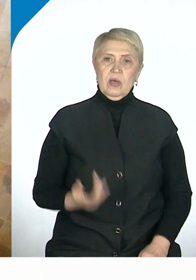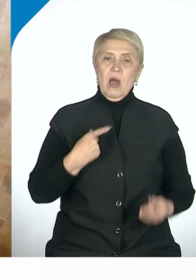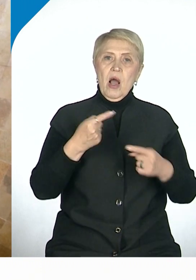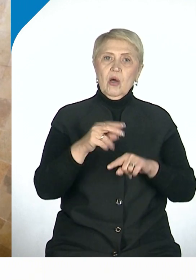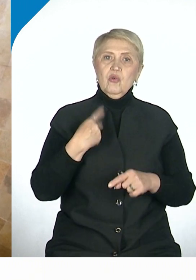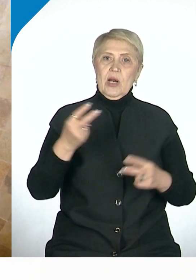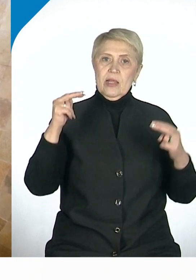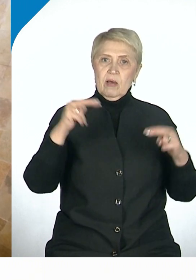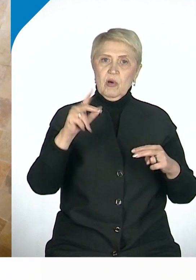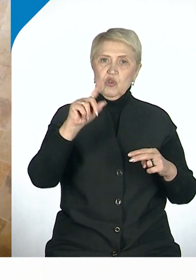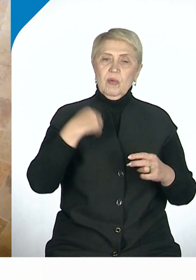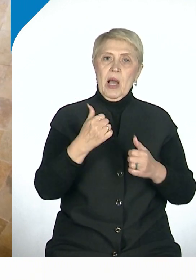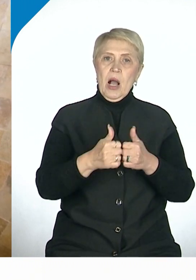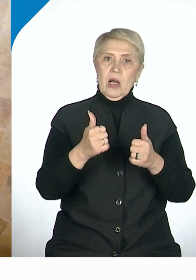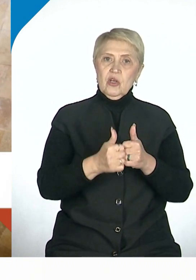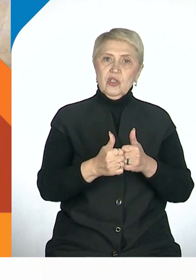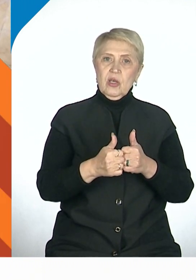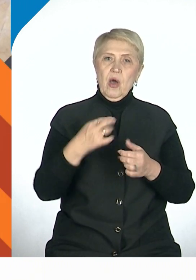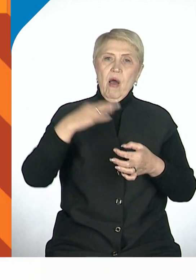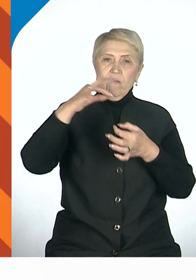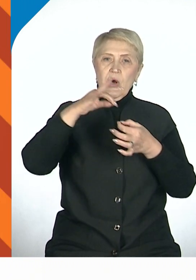чтобы каждый волосок ушел под воду.